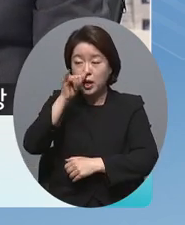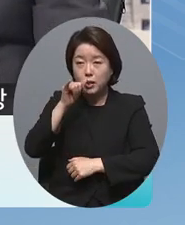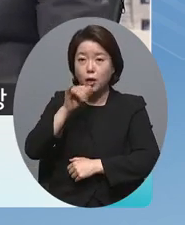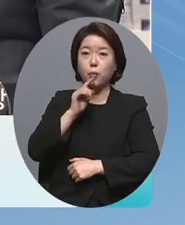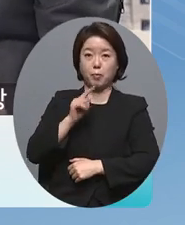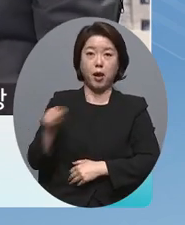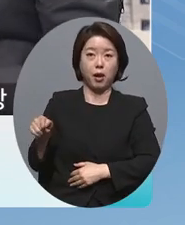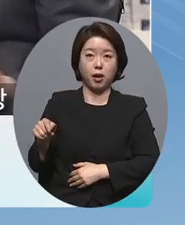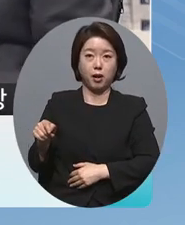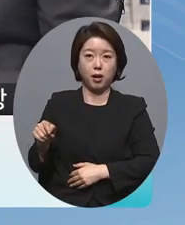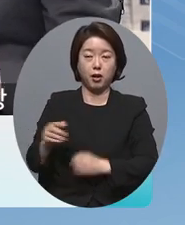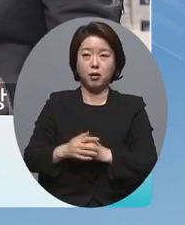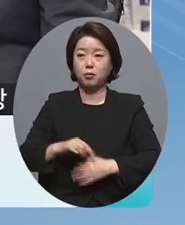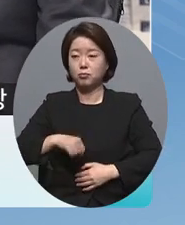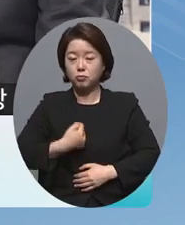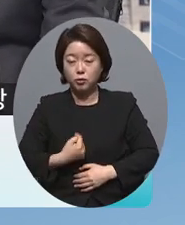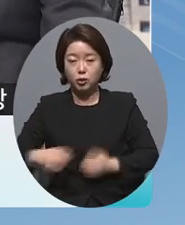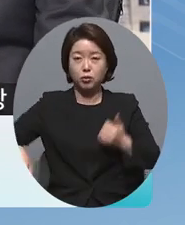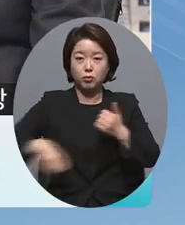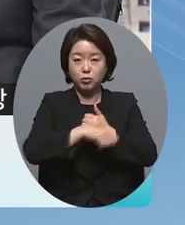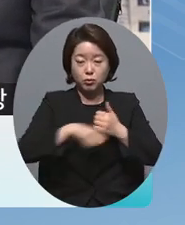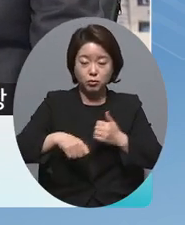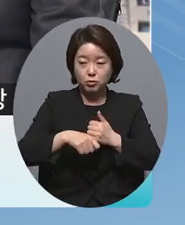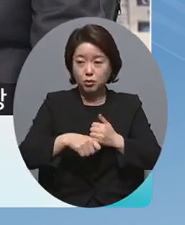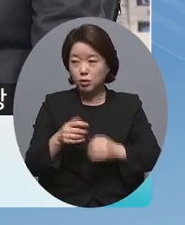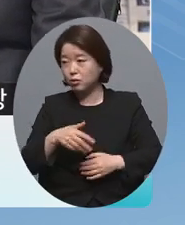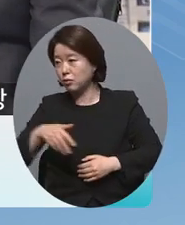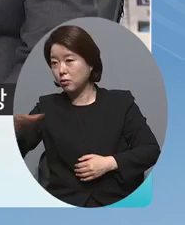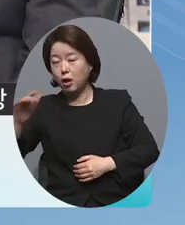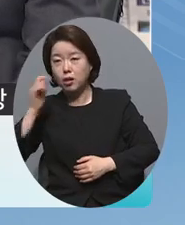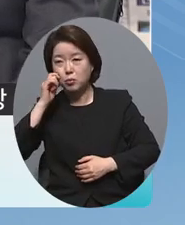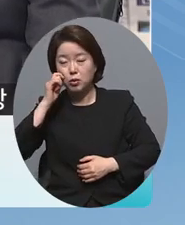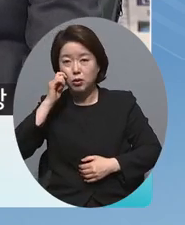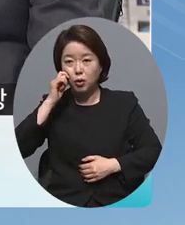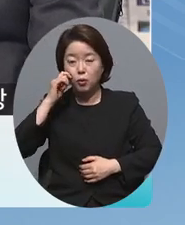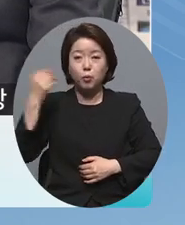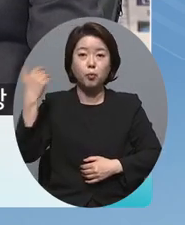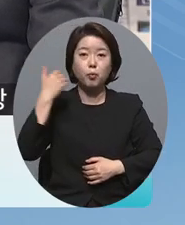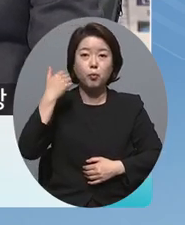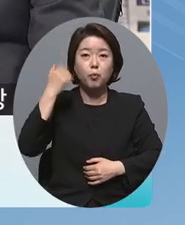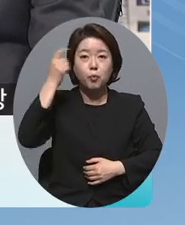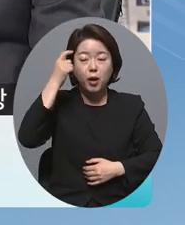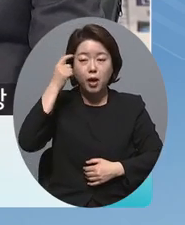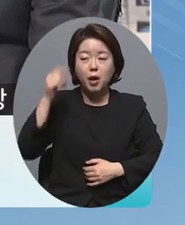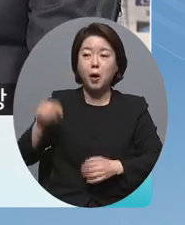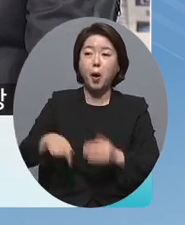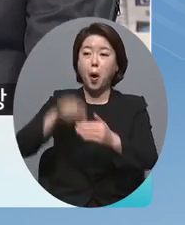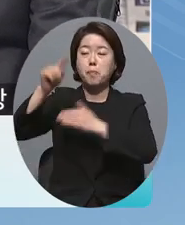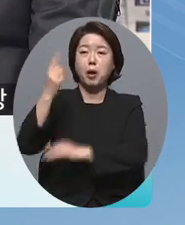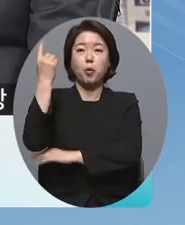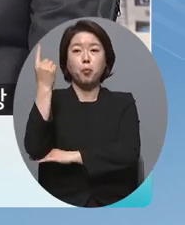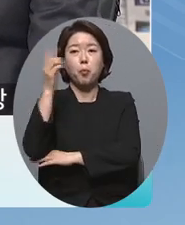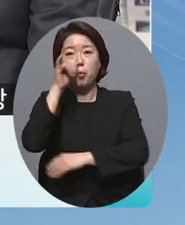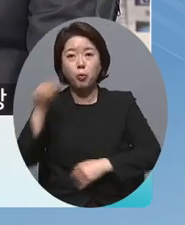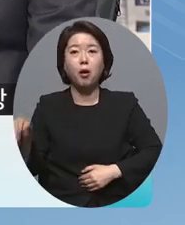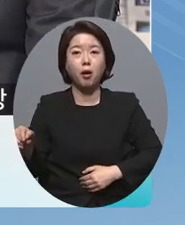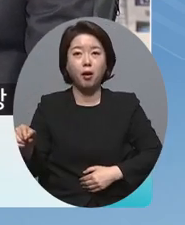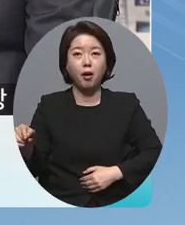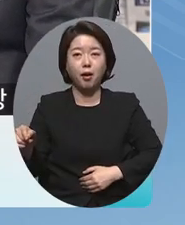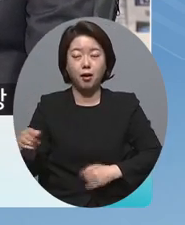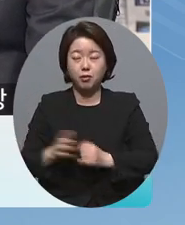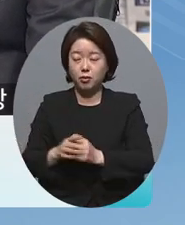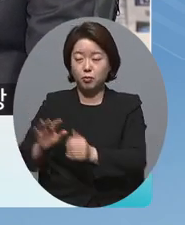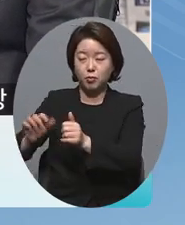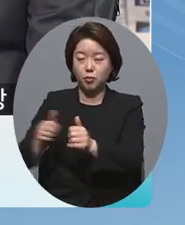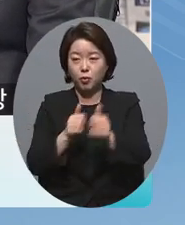있었기 때문에 자기가 연주를 하고 나서 나올 수도 없었어. 네네, 이렇게 네네. 남자친구한테 전화를 하기 때문에 그러면 이제 경호원이 출동을